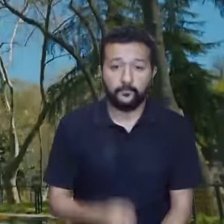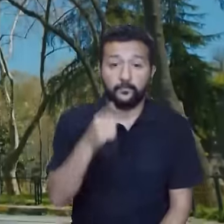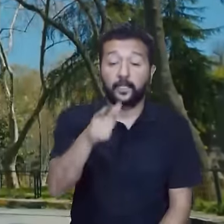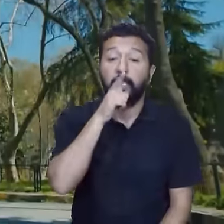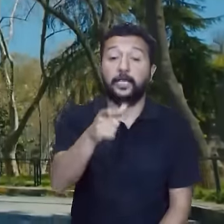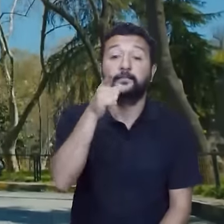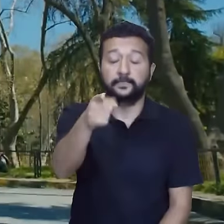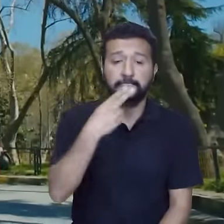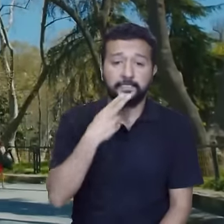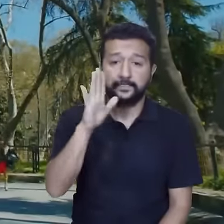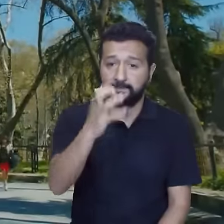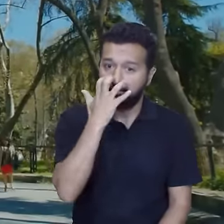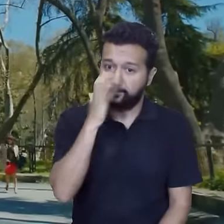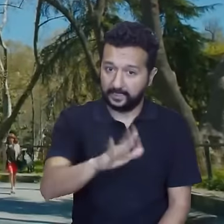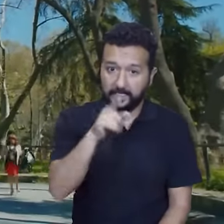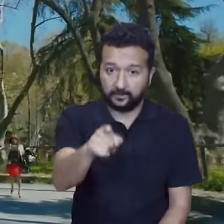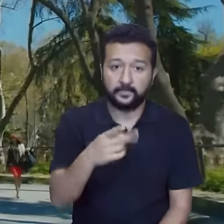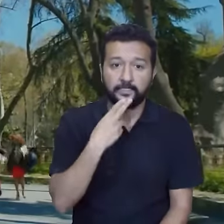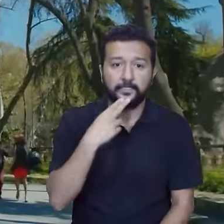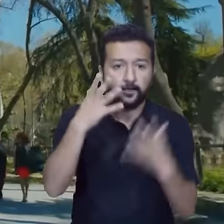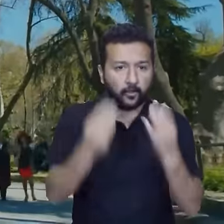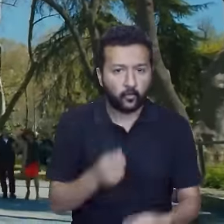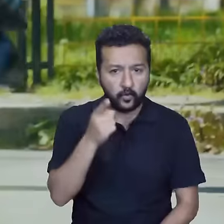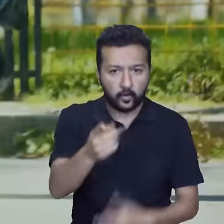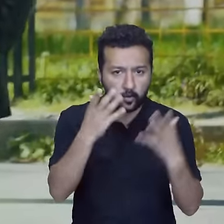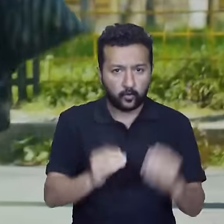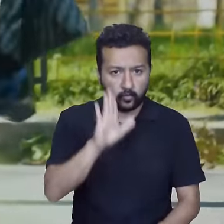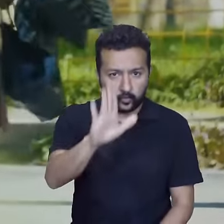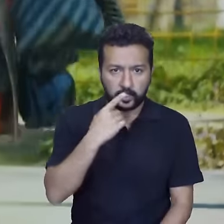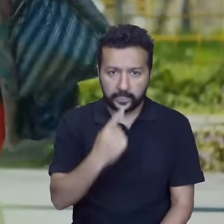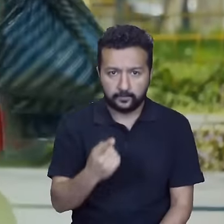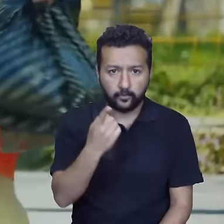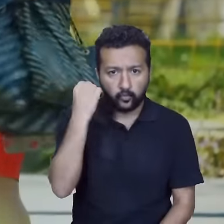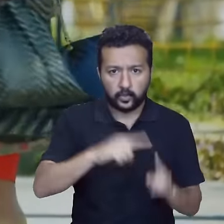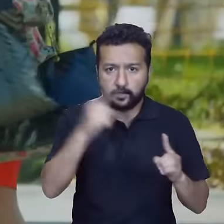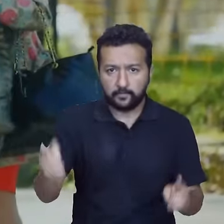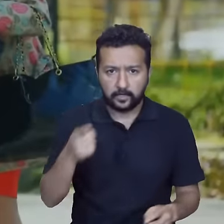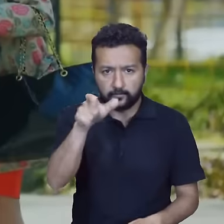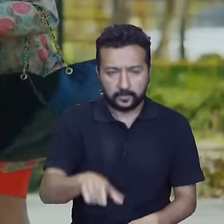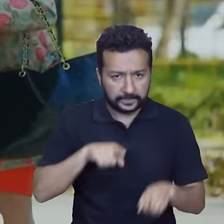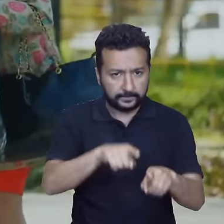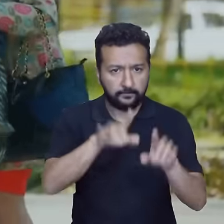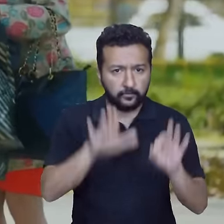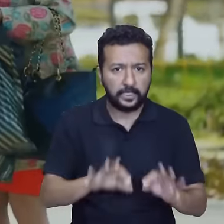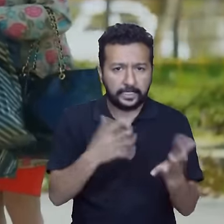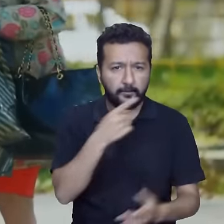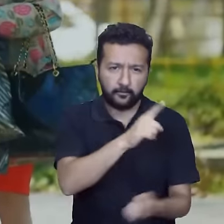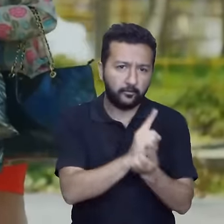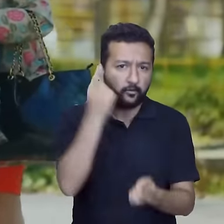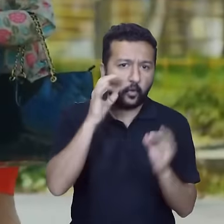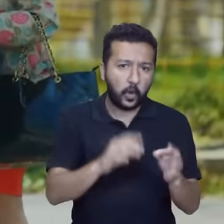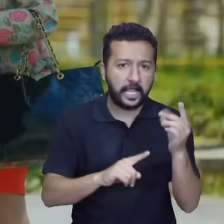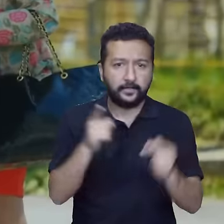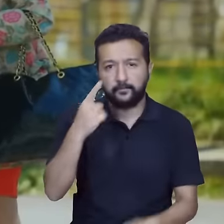Ayşen! Kız bekle. Parkın içinde koştular. Kız ne oluyor ya? Dursana bir. Dünden beri tazıya döndüm peşinde. Neydi o hallerin dün